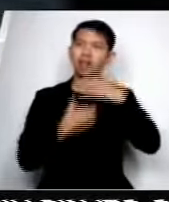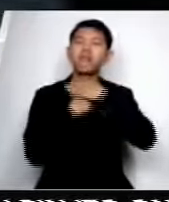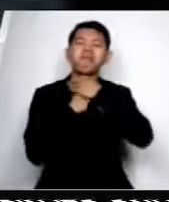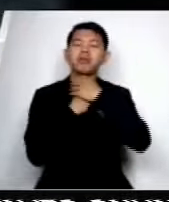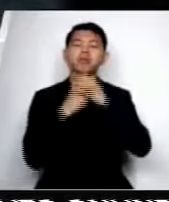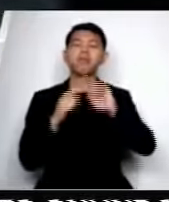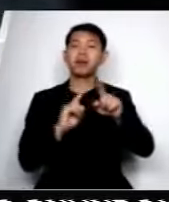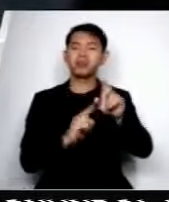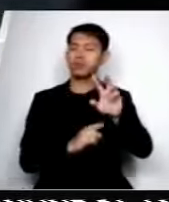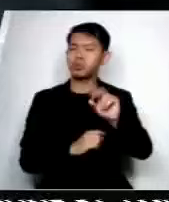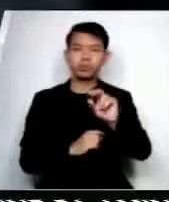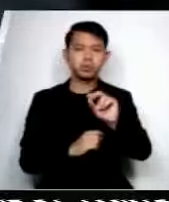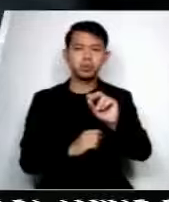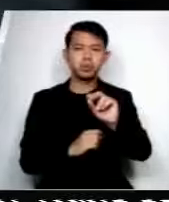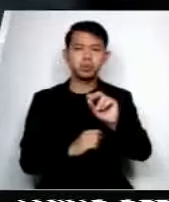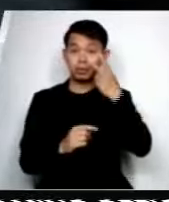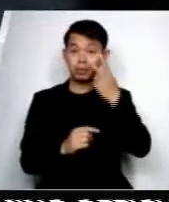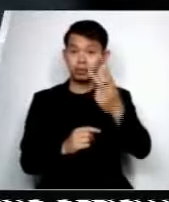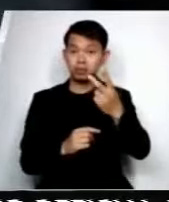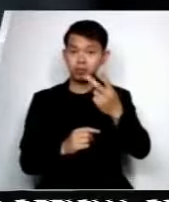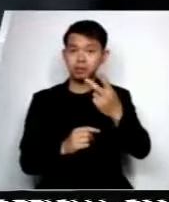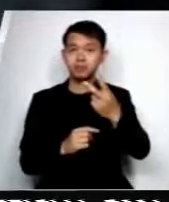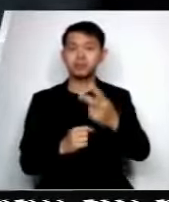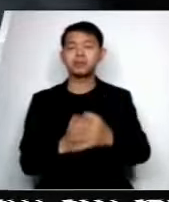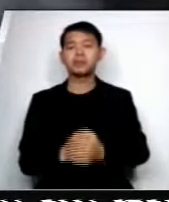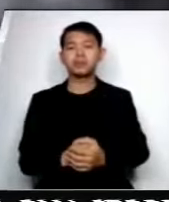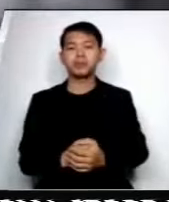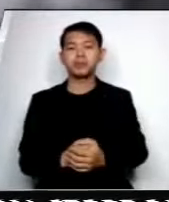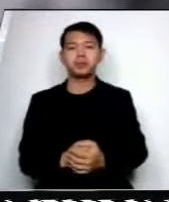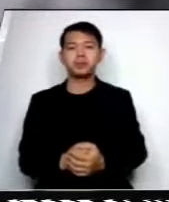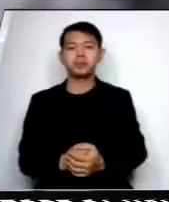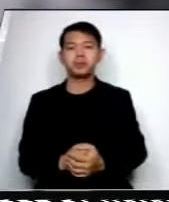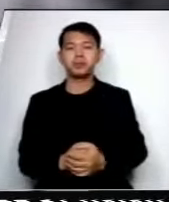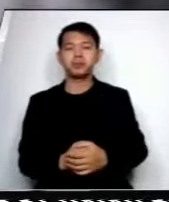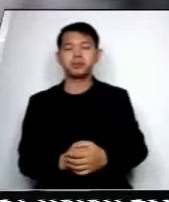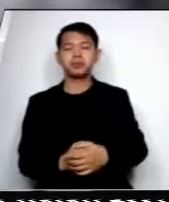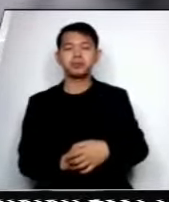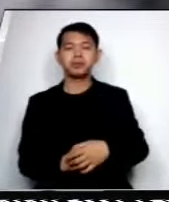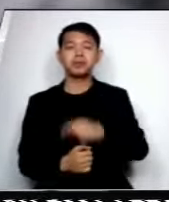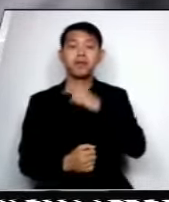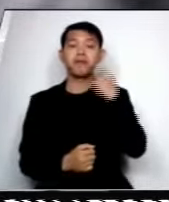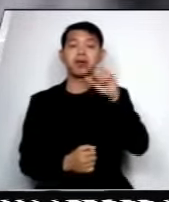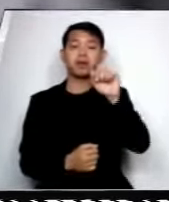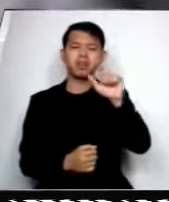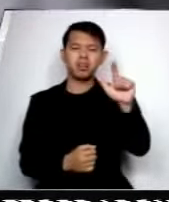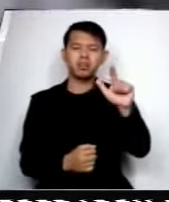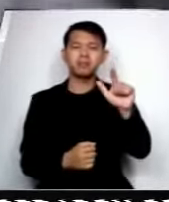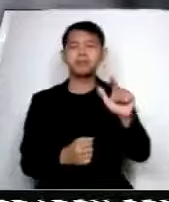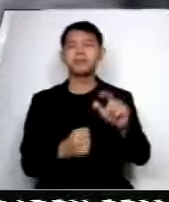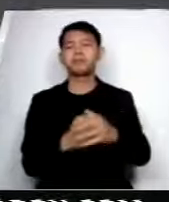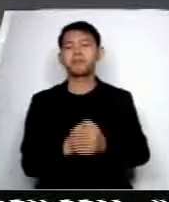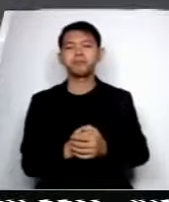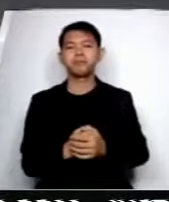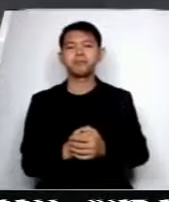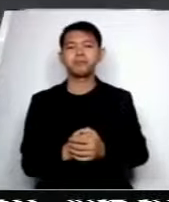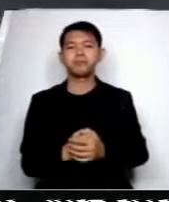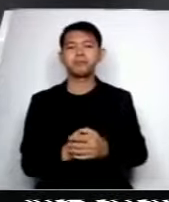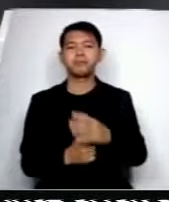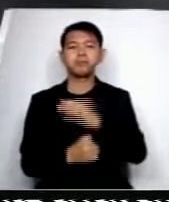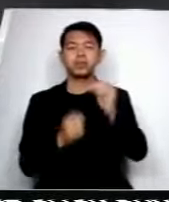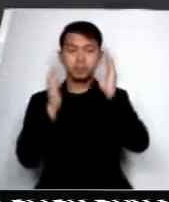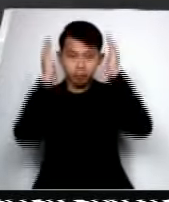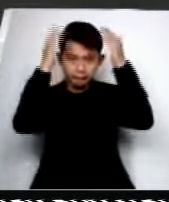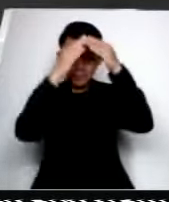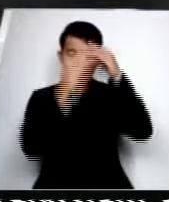natin yung build ni Bishop Tobias, yung build ni Father Al, the age of Father Al and the age of Father of Bishop Tobias,